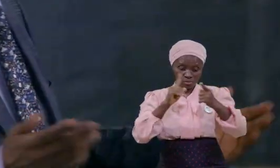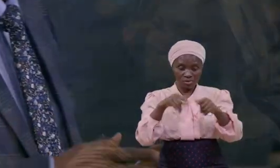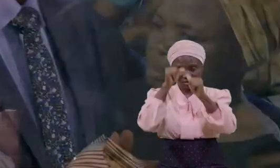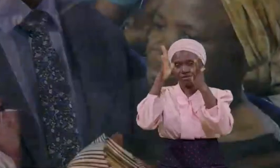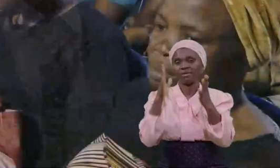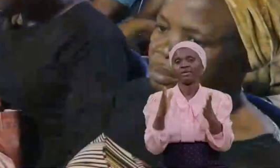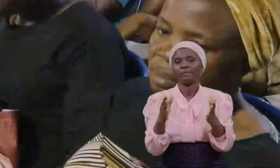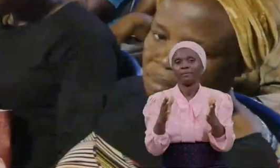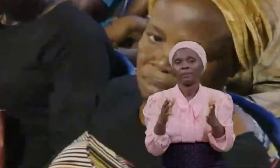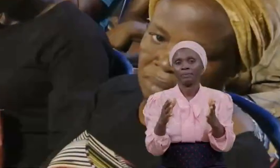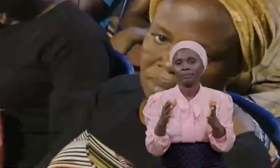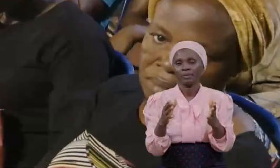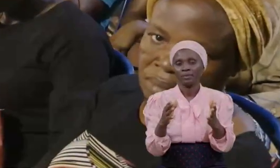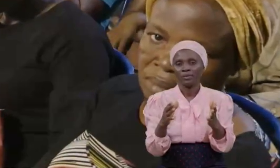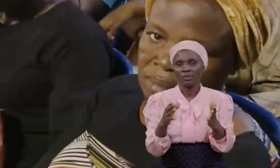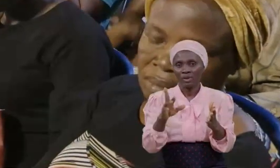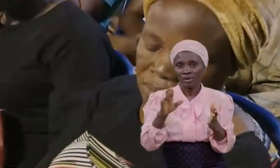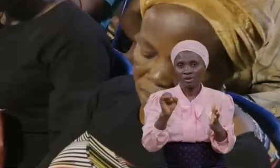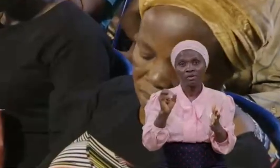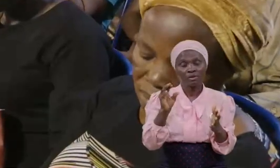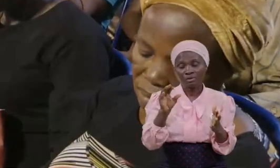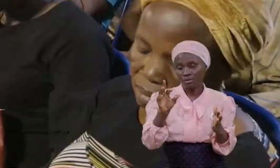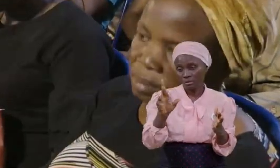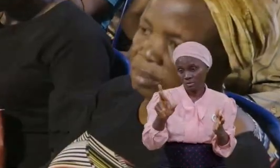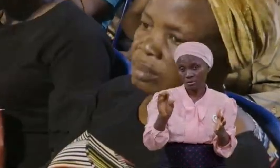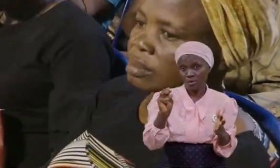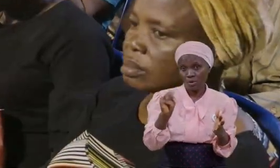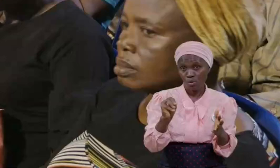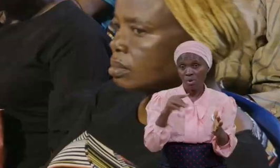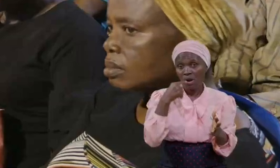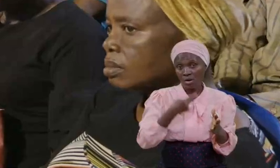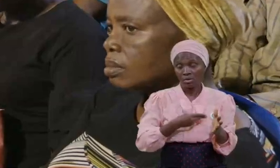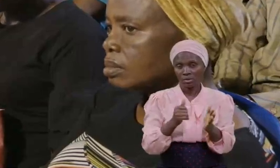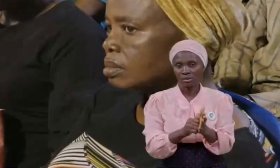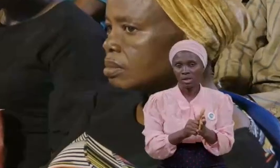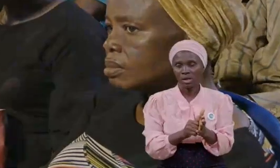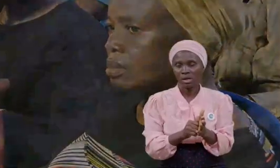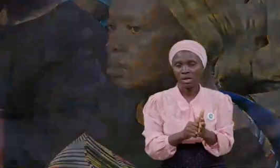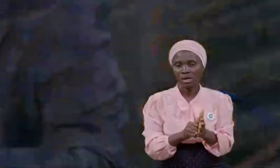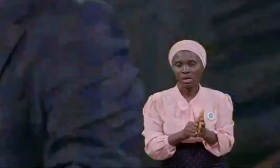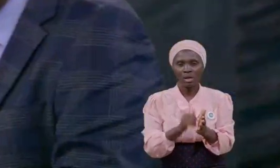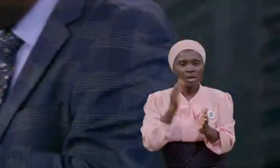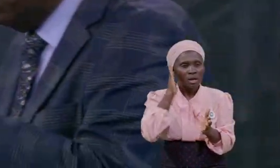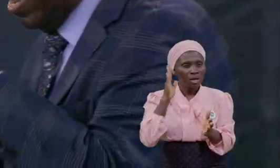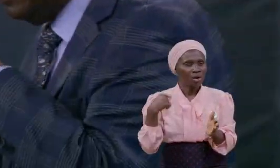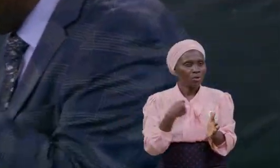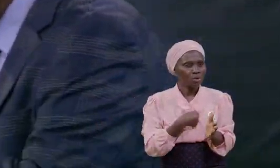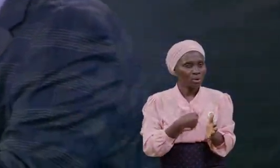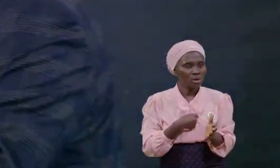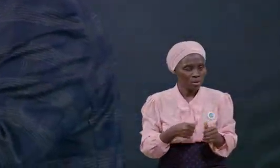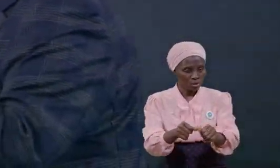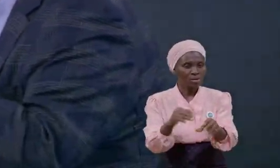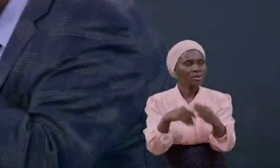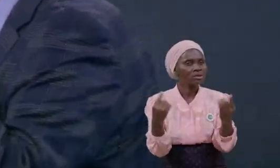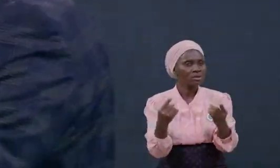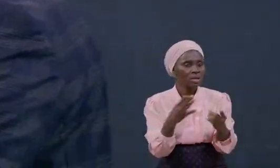Romains nous dit, continuons dans le péché, afin que la grâce abonde. Il dit non. Comment nous